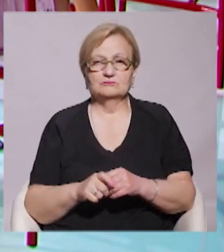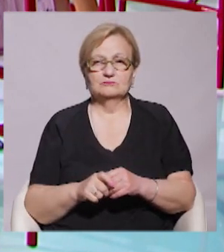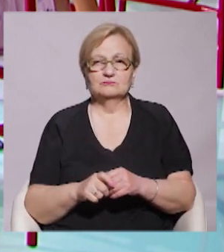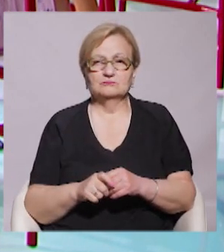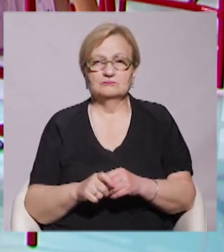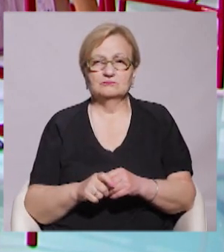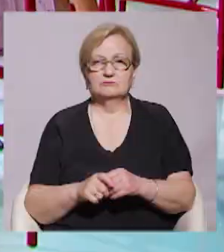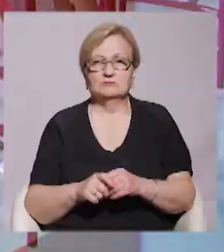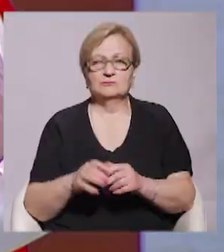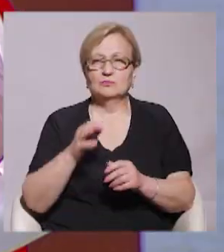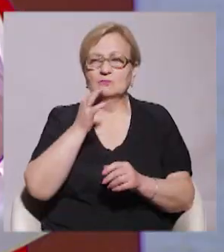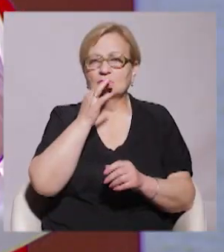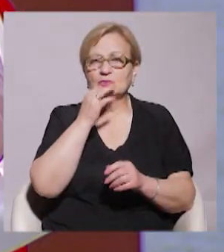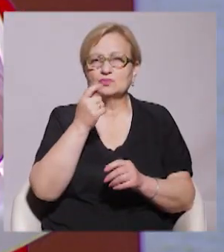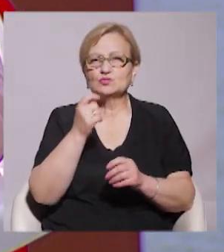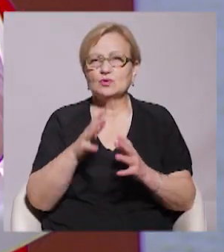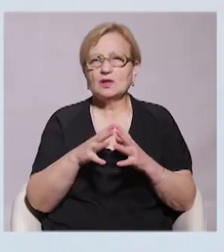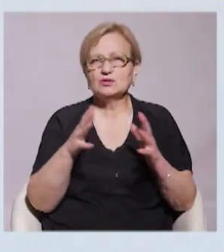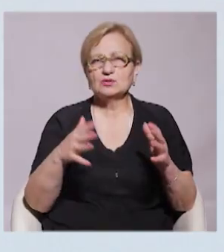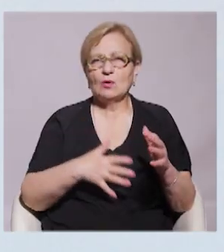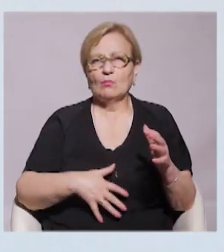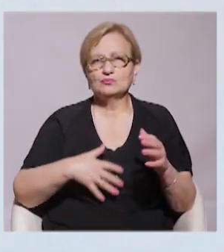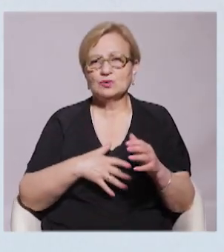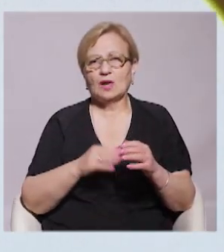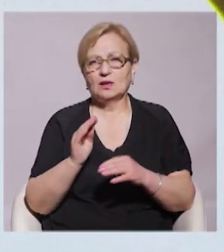და შემდეგ ცოტა დიდ მუცელს კიდევ ერთხელ დავწერ.